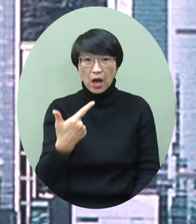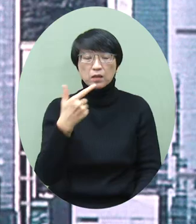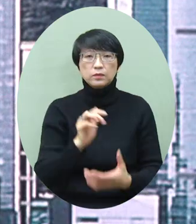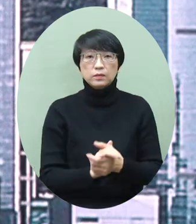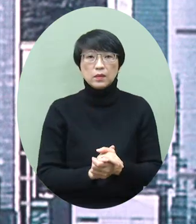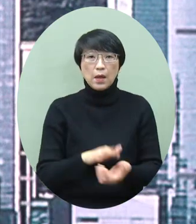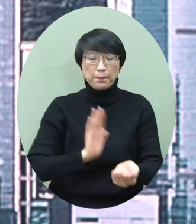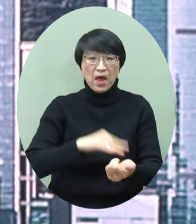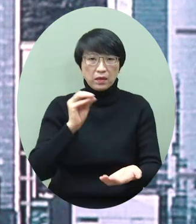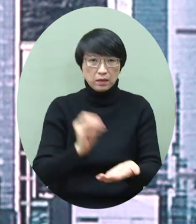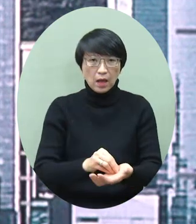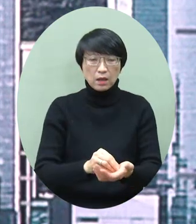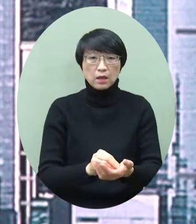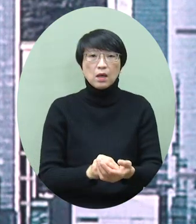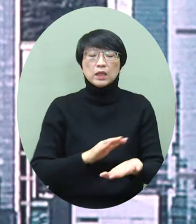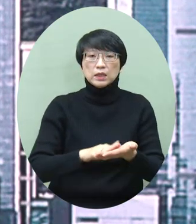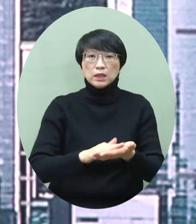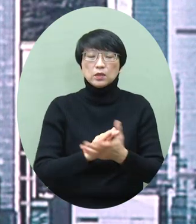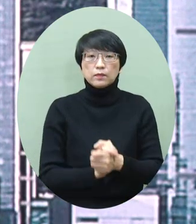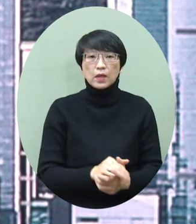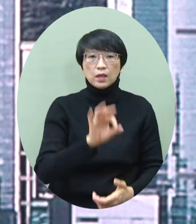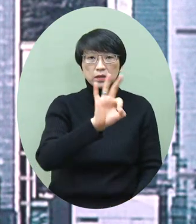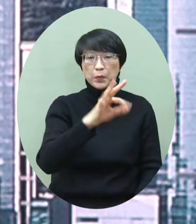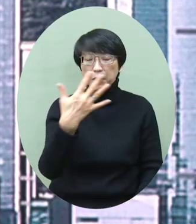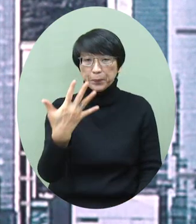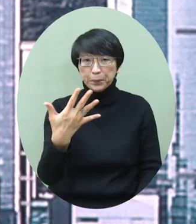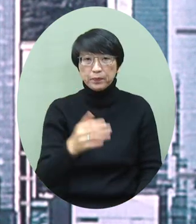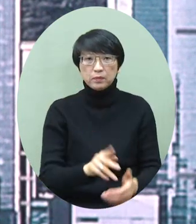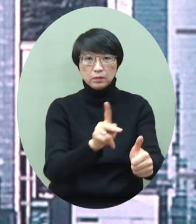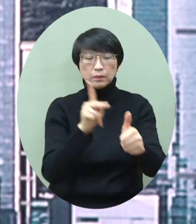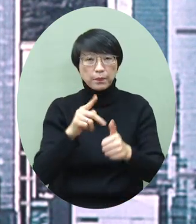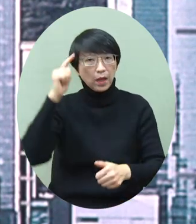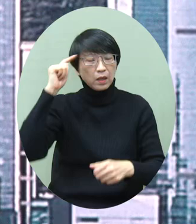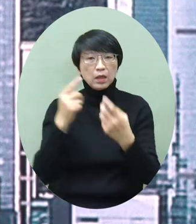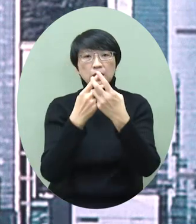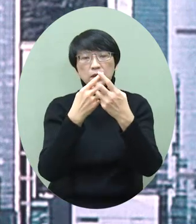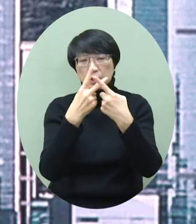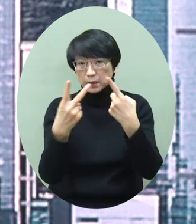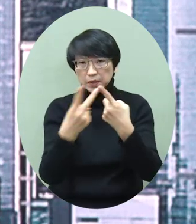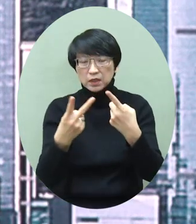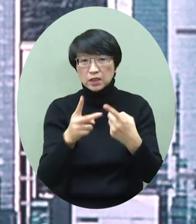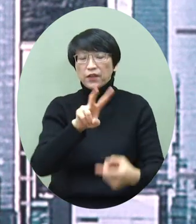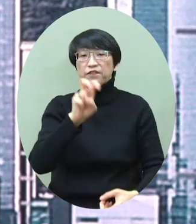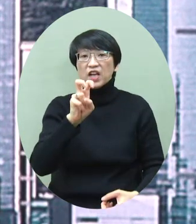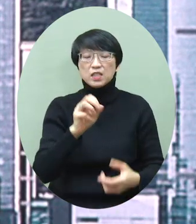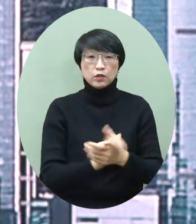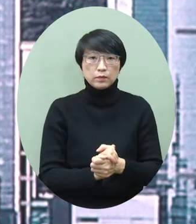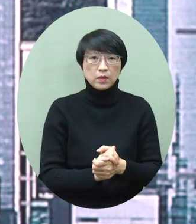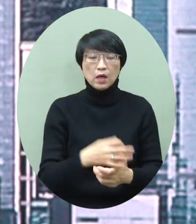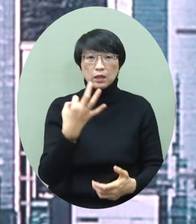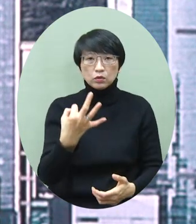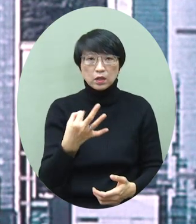嘅確診個案，其中35宗咧係通過第12天嘅檢測發現，而有3宗咧係